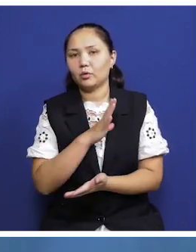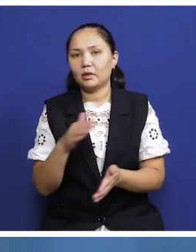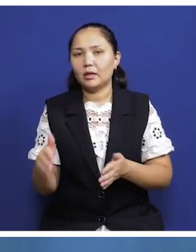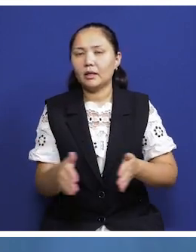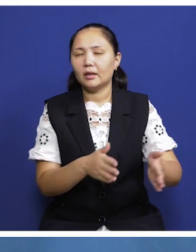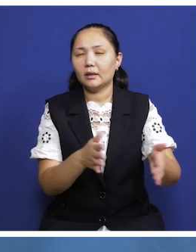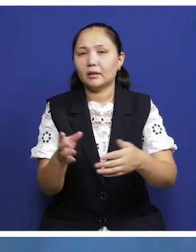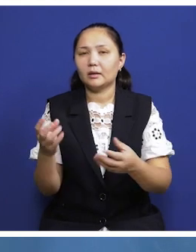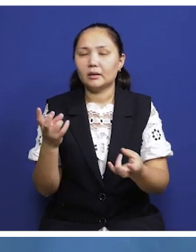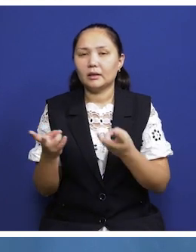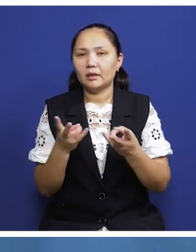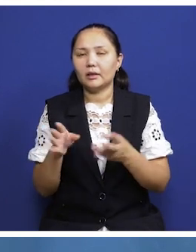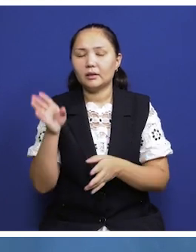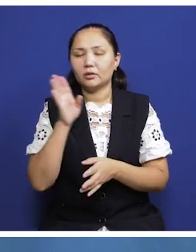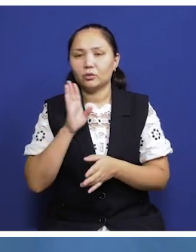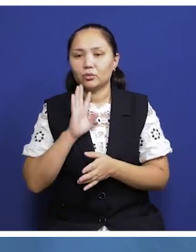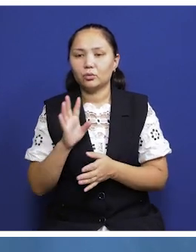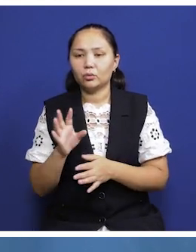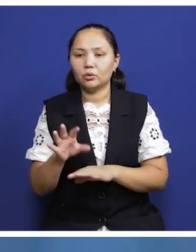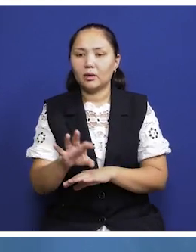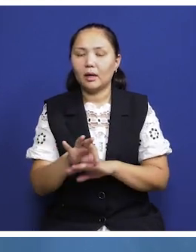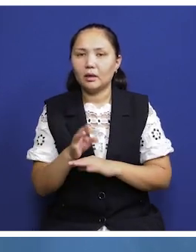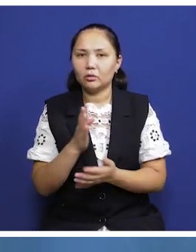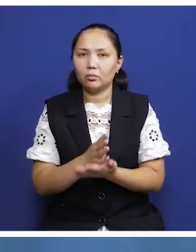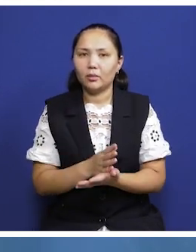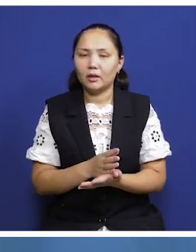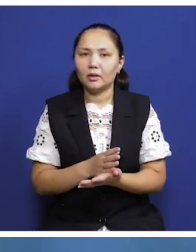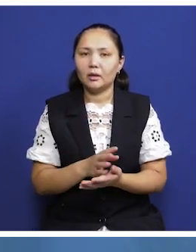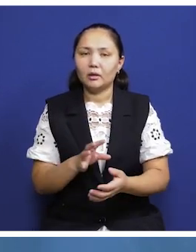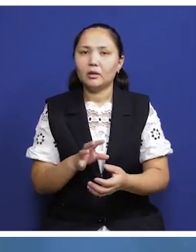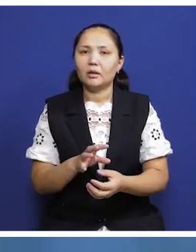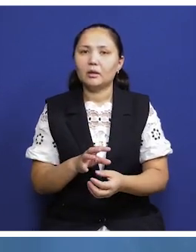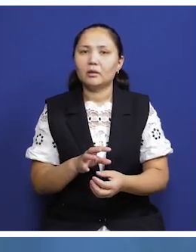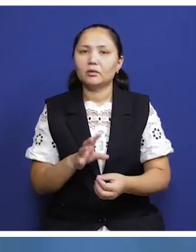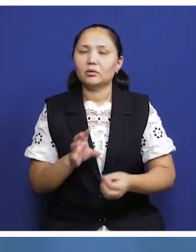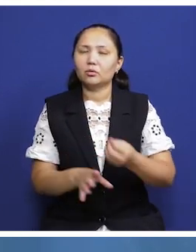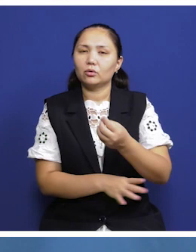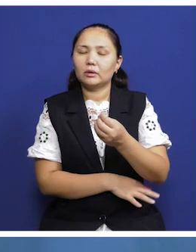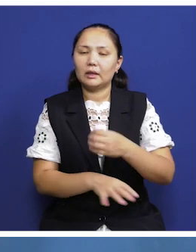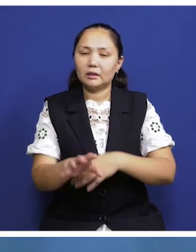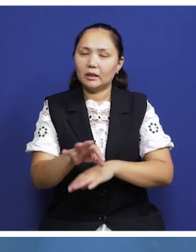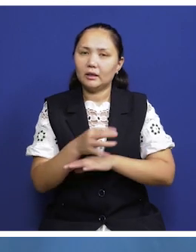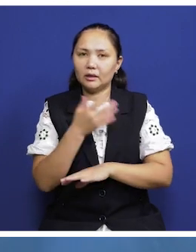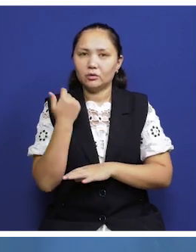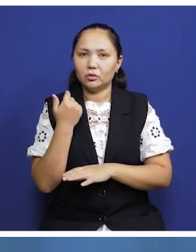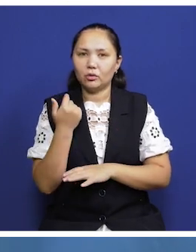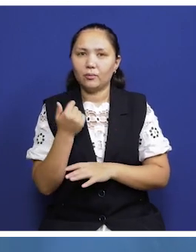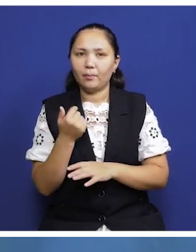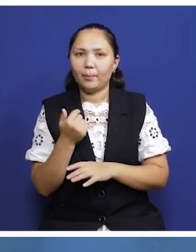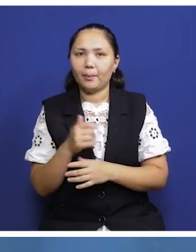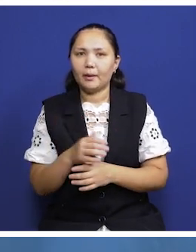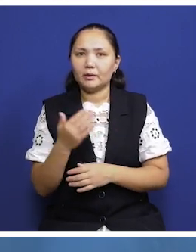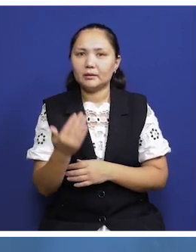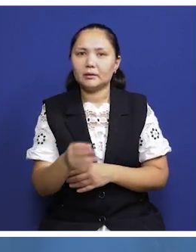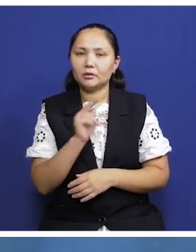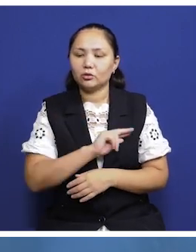тиісті деңгейде су келіп тұр, бірақ соңына дейін жетпей қалып отыр деп. Қазір мына кіреберісті мен солармен кездесіп,